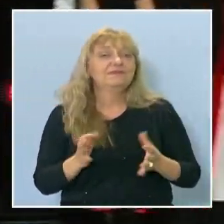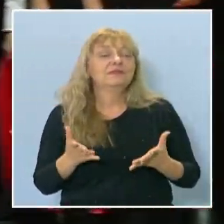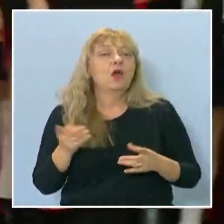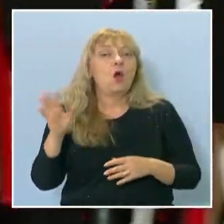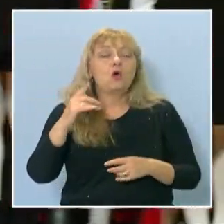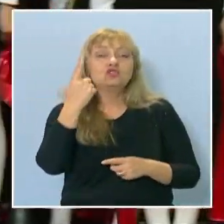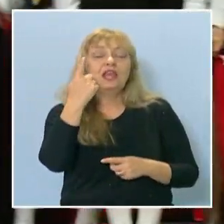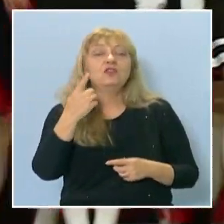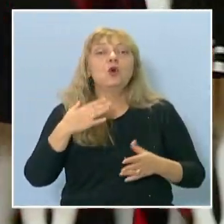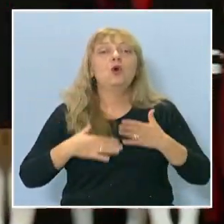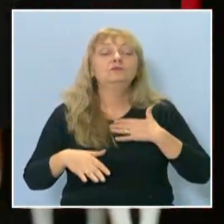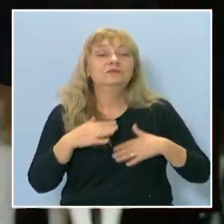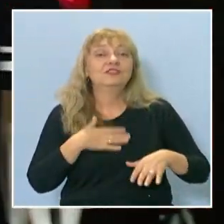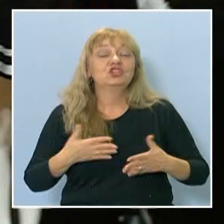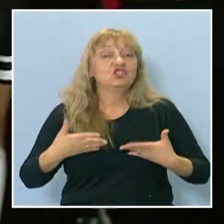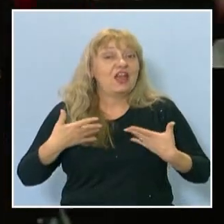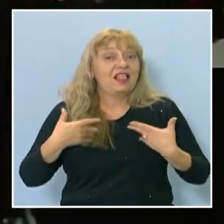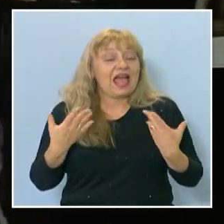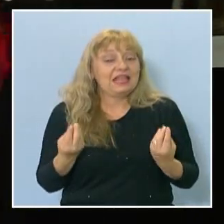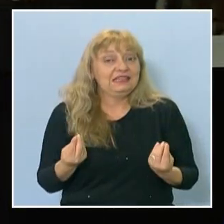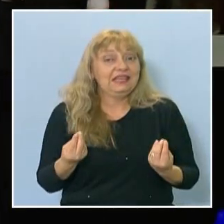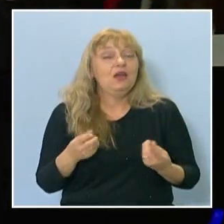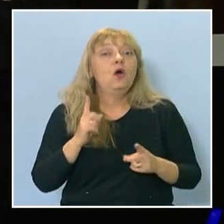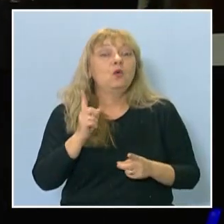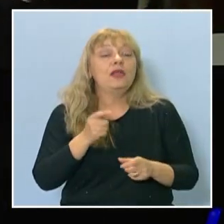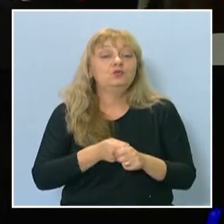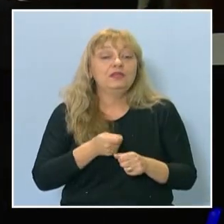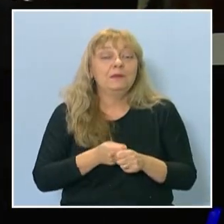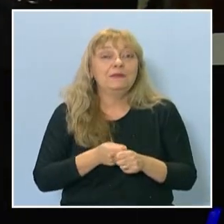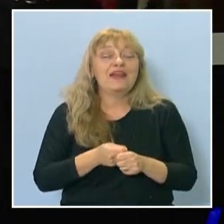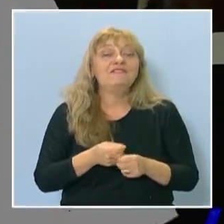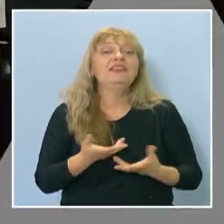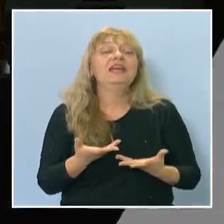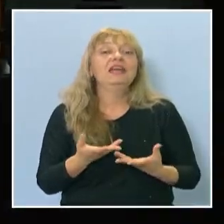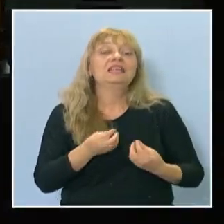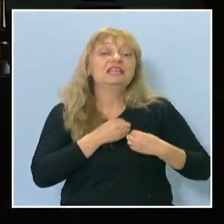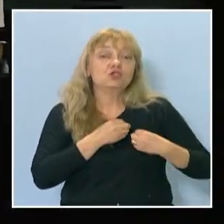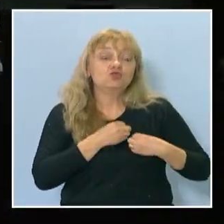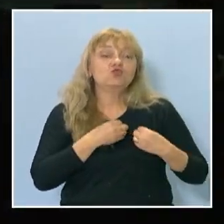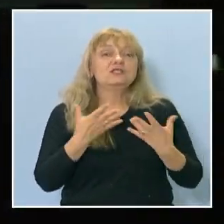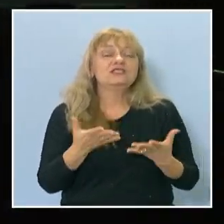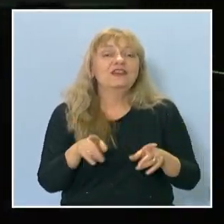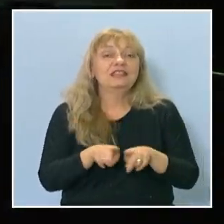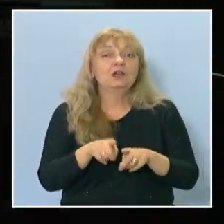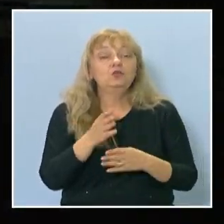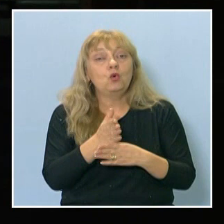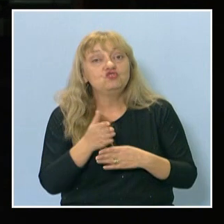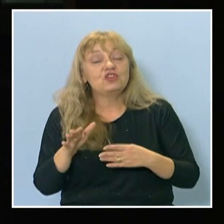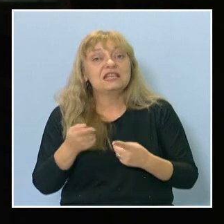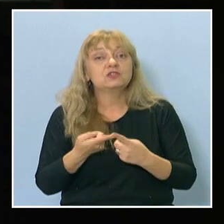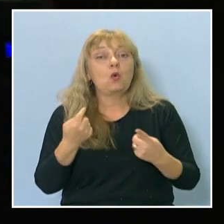едно удовлетворено желание, което ги прави наистина да се чувстват като част от